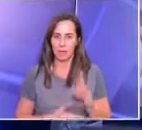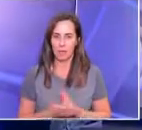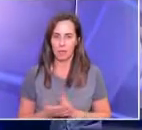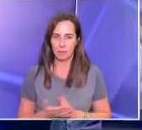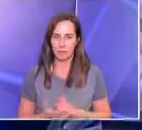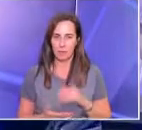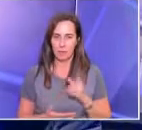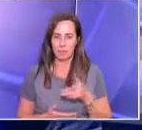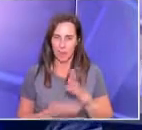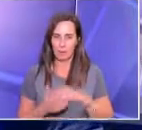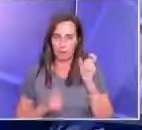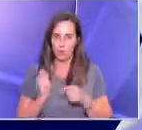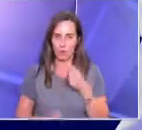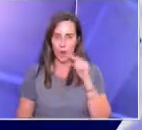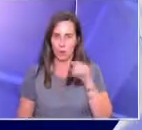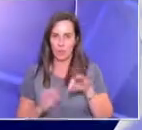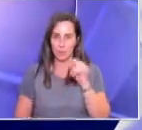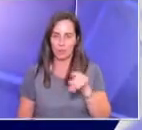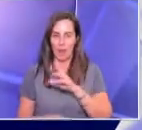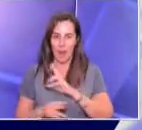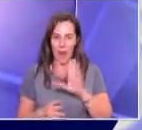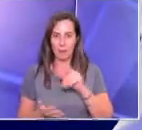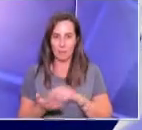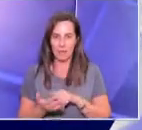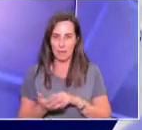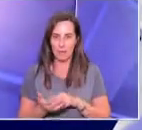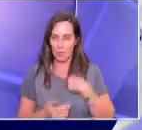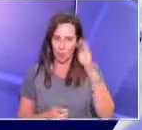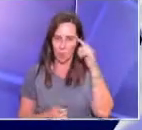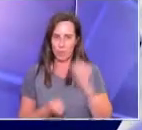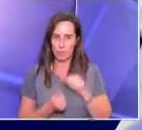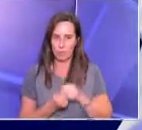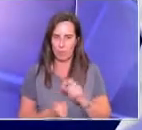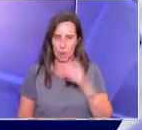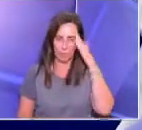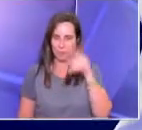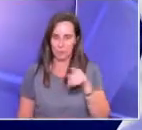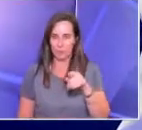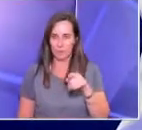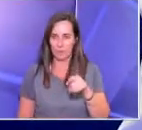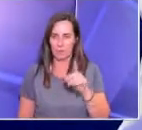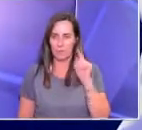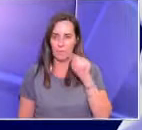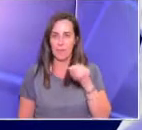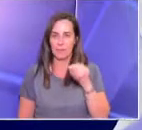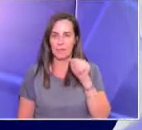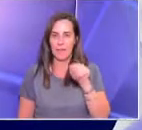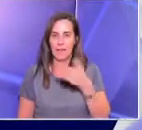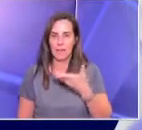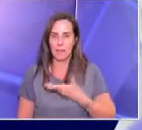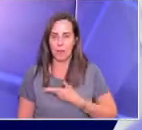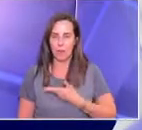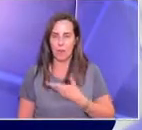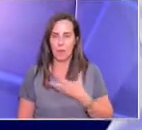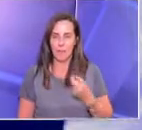אגב, אבל צריך לציין, חלק מה שאומרים, אומרים, באנו להצביע לך רק בגלל, אנחנו לא טיפשים, לא מכירים אותך, חלק גם לא מכירים. אנחנו באנו, קיבלנו